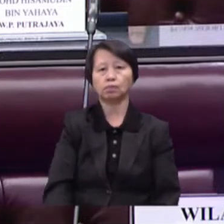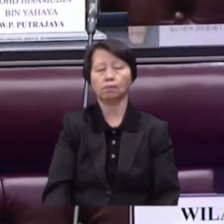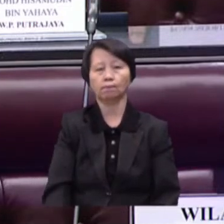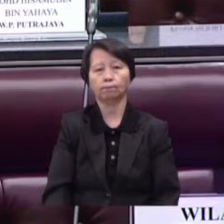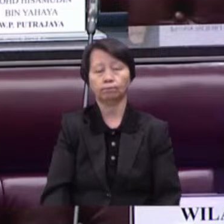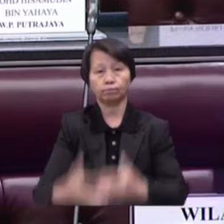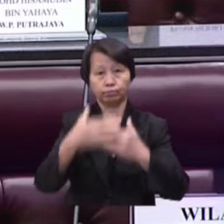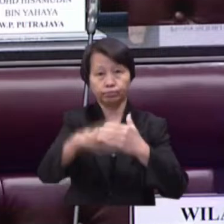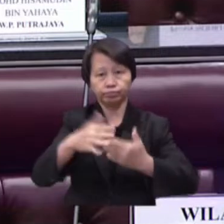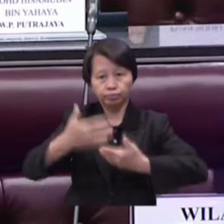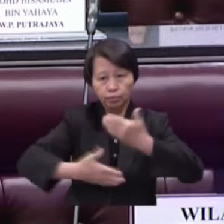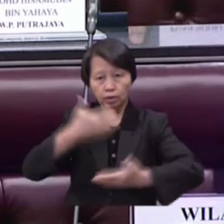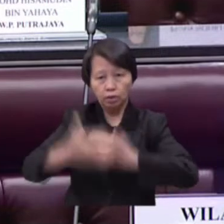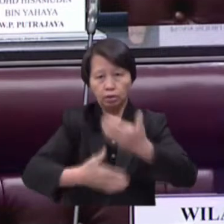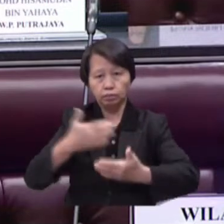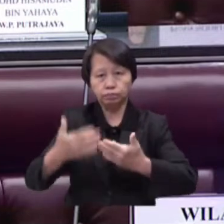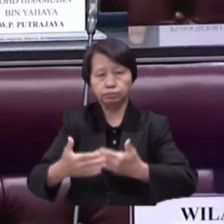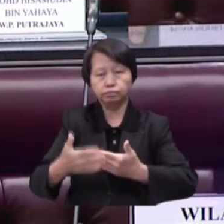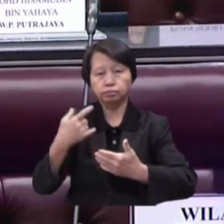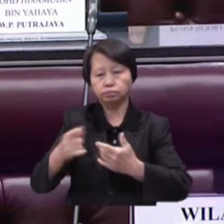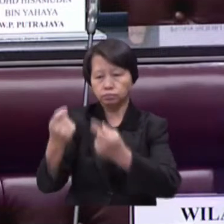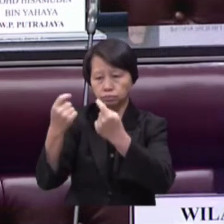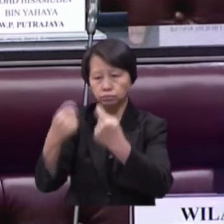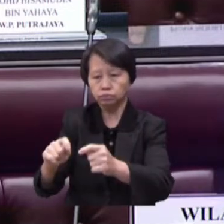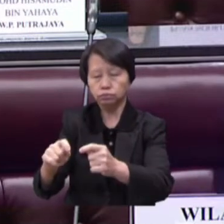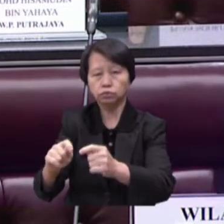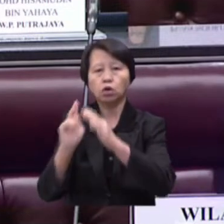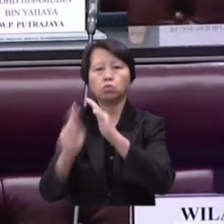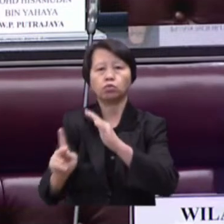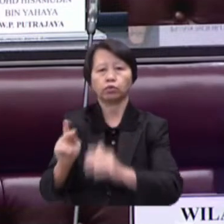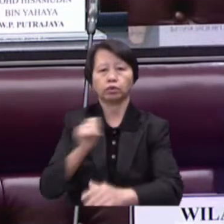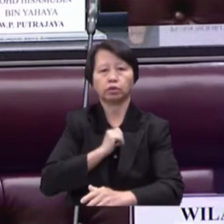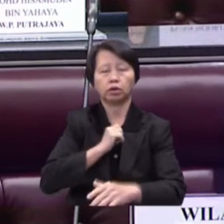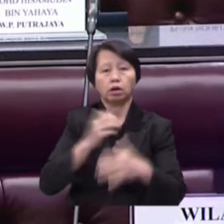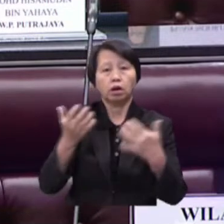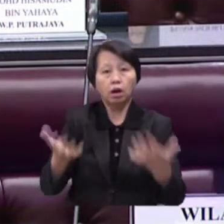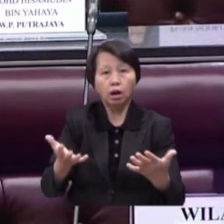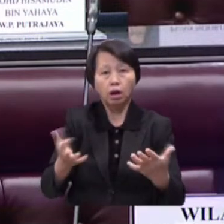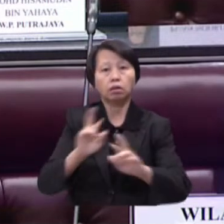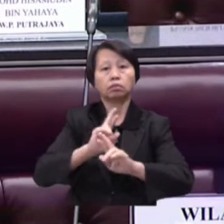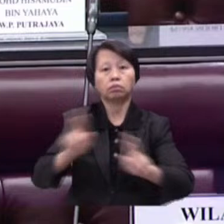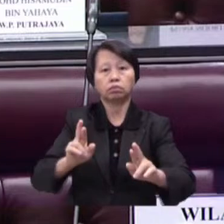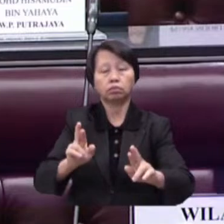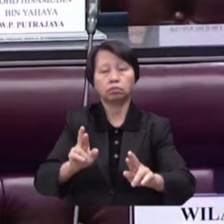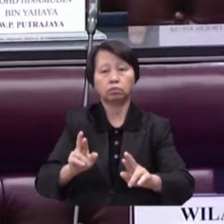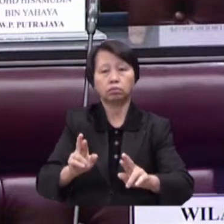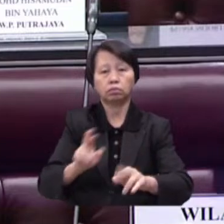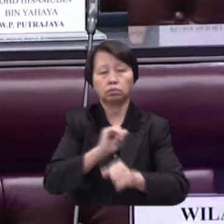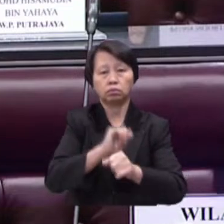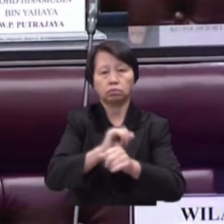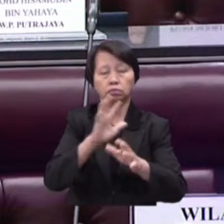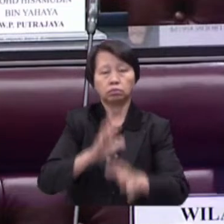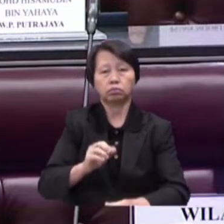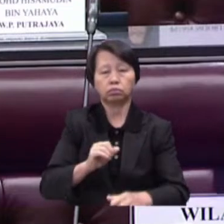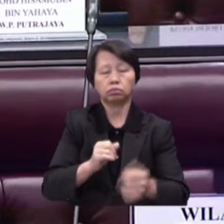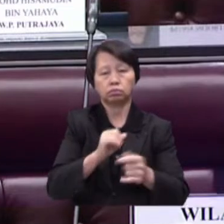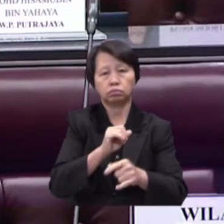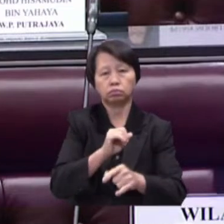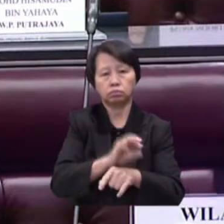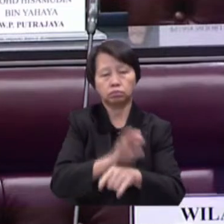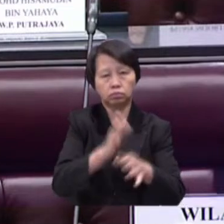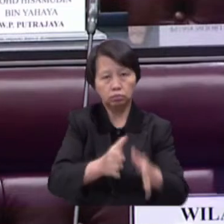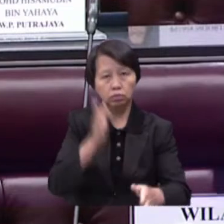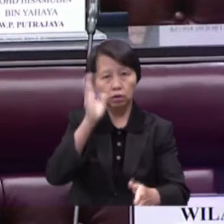selepas proses menindakkan pencuuman bunuh diri apakah persediaan warga kerja pegawai intervensi krisis yang